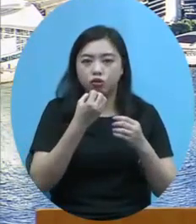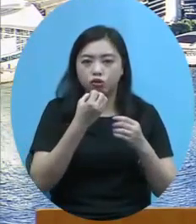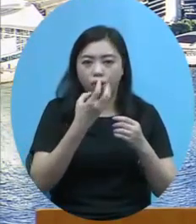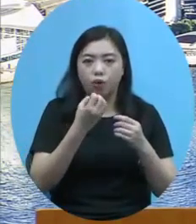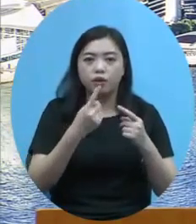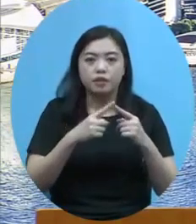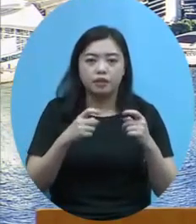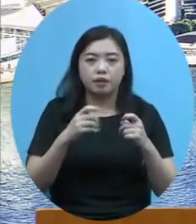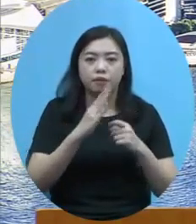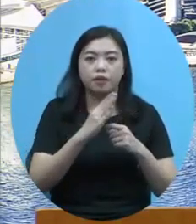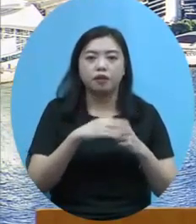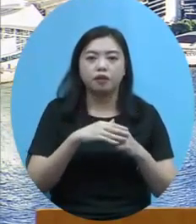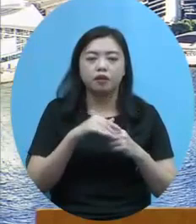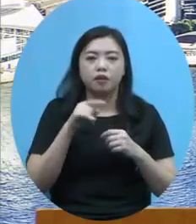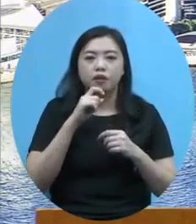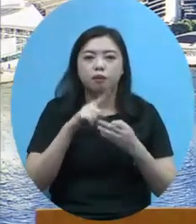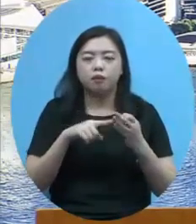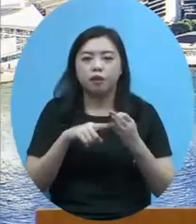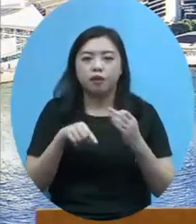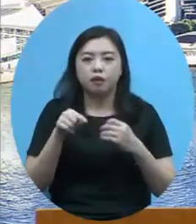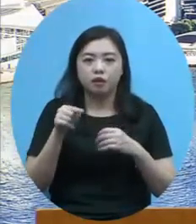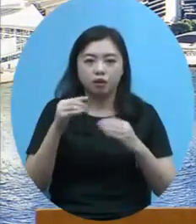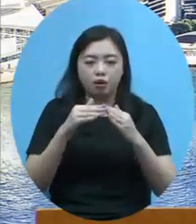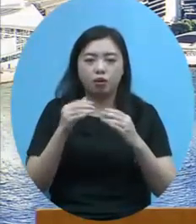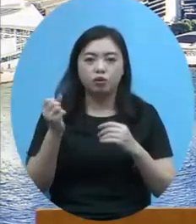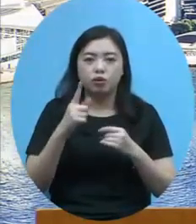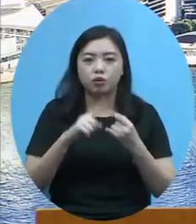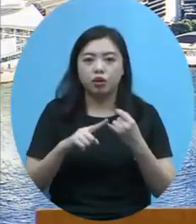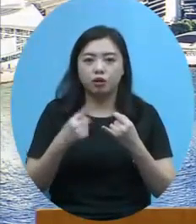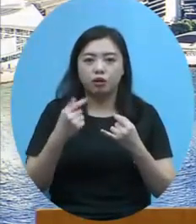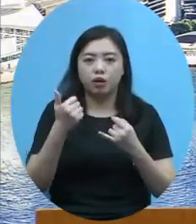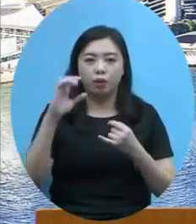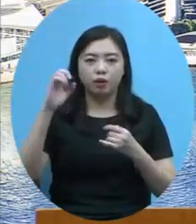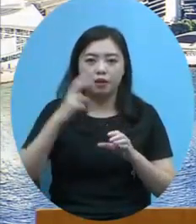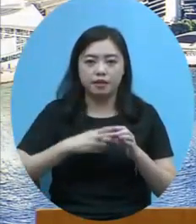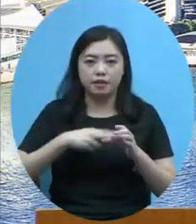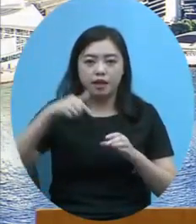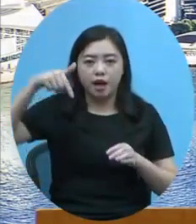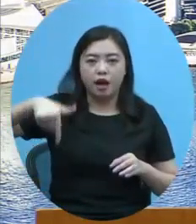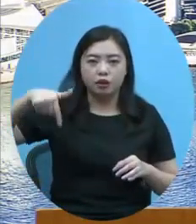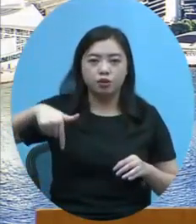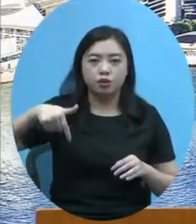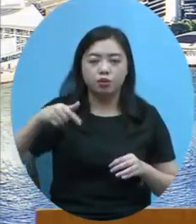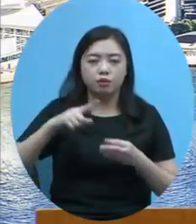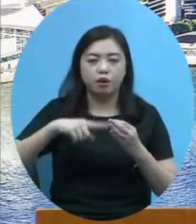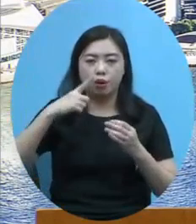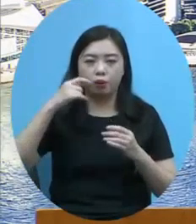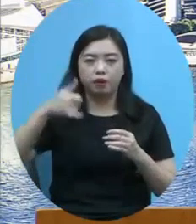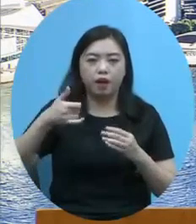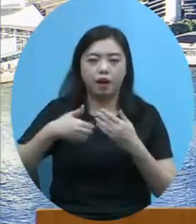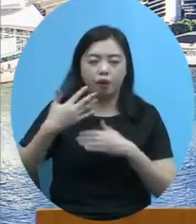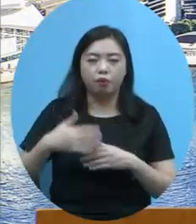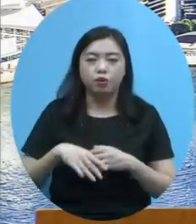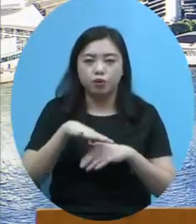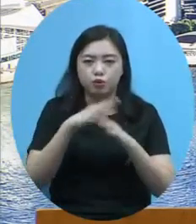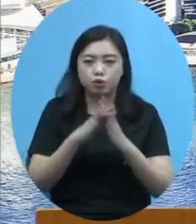涌葵進苑 C 座葵峰閣，咁同埋最後一宗就係住在黃大仙下村龍達樓。咁呢啲